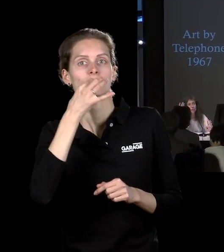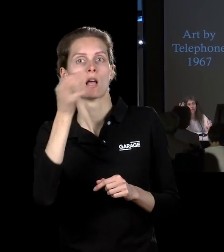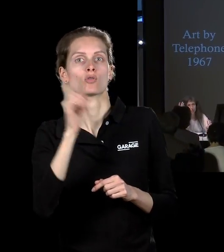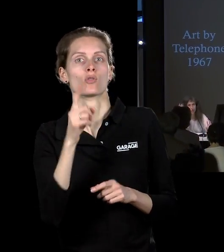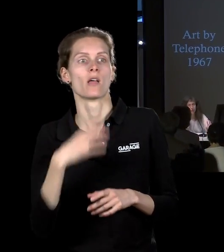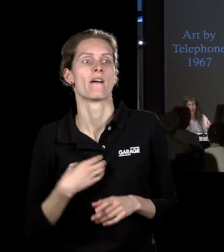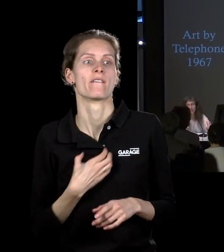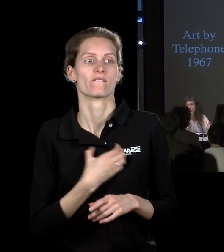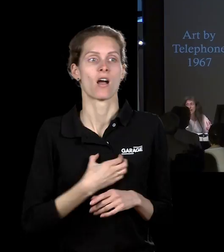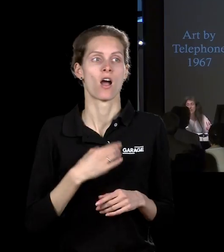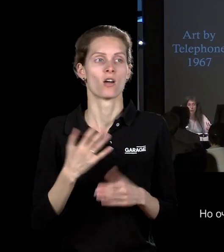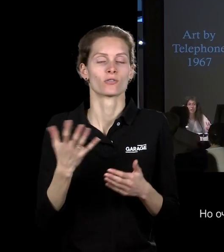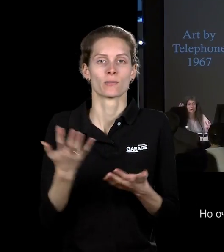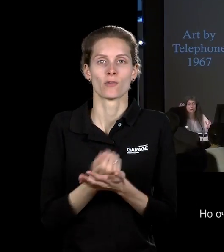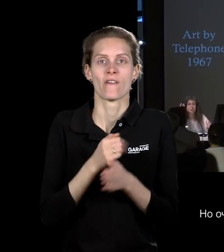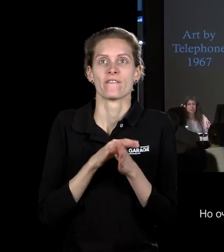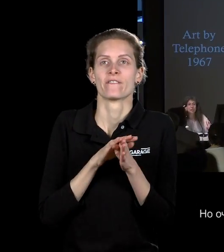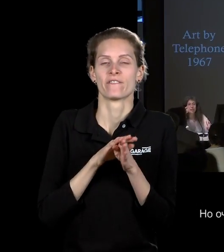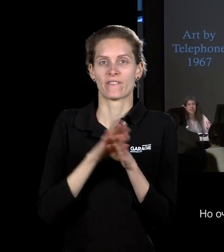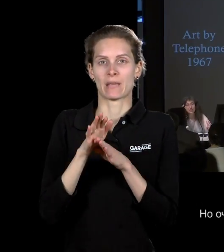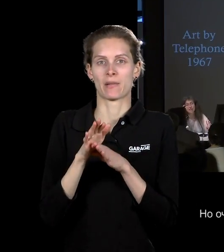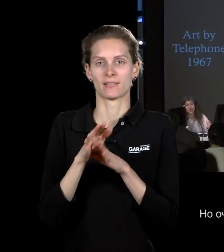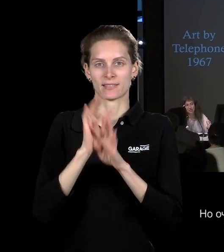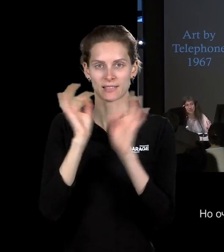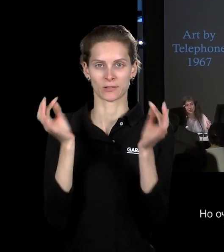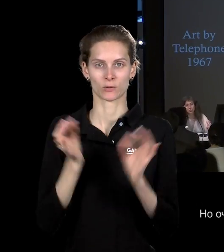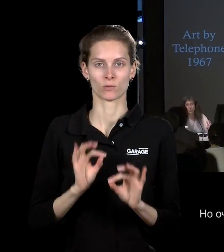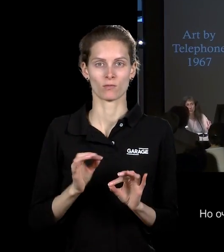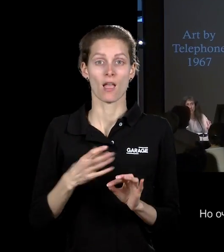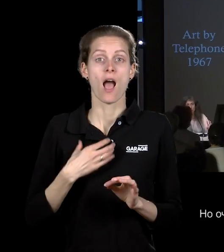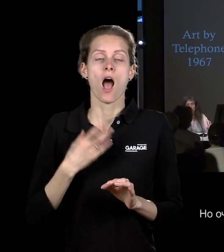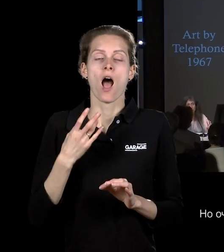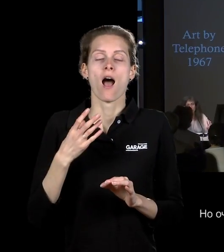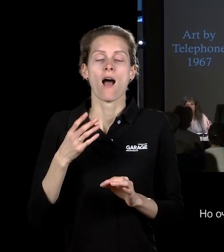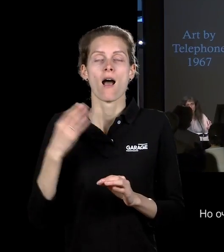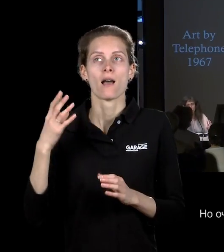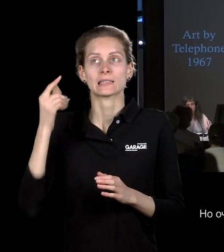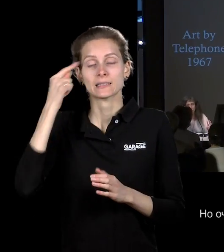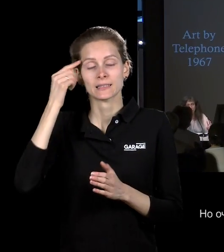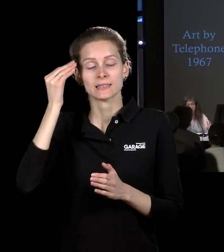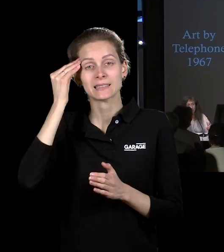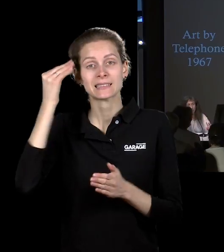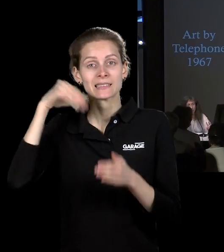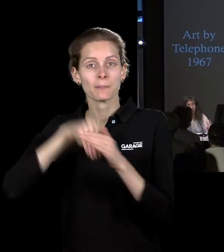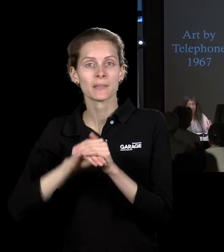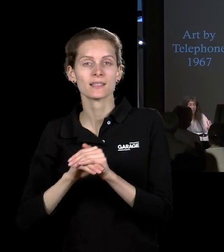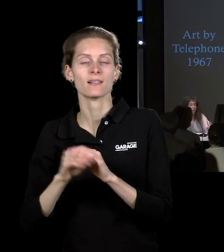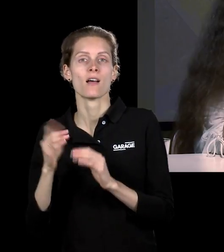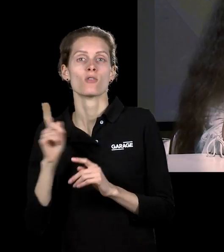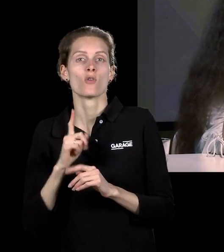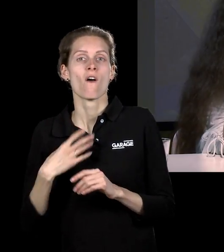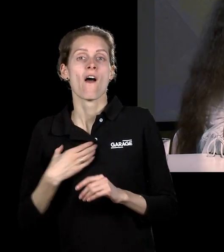собственно, реализует это произведение. Но очень важно, чтобы это произведение не реализовалось. Но при этом очень важно верить в эту возможность. То есть это вот эта